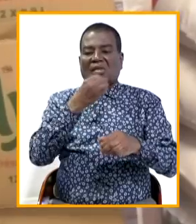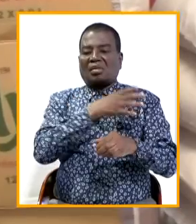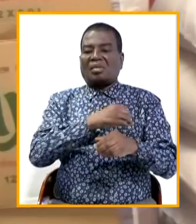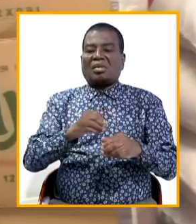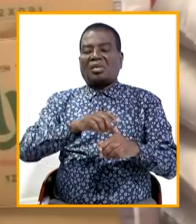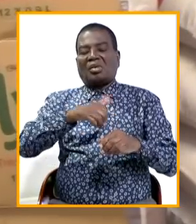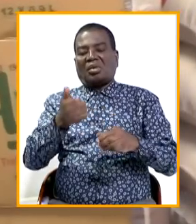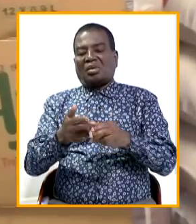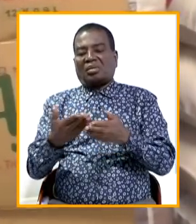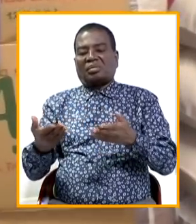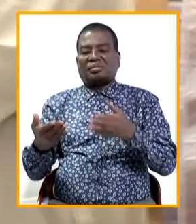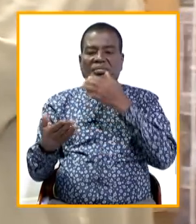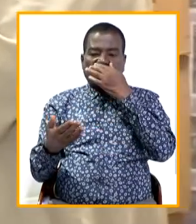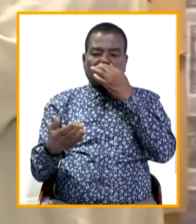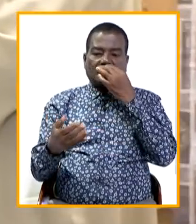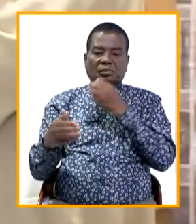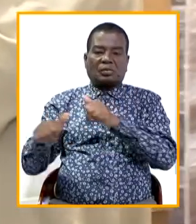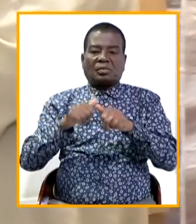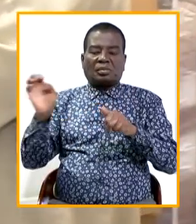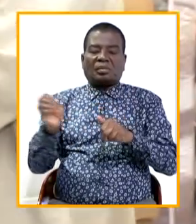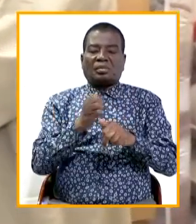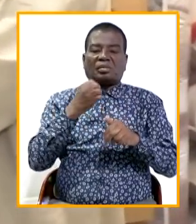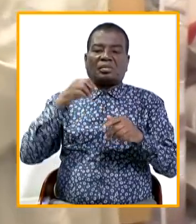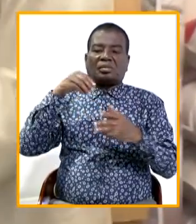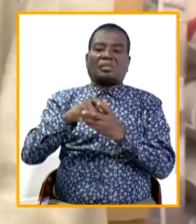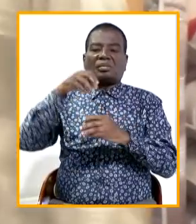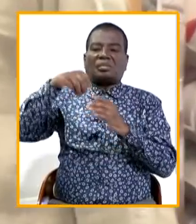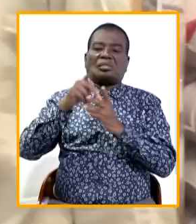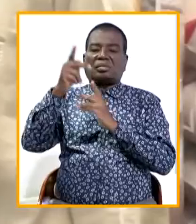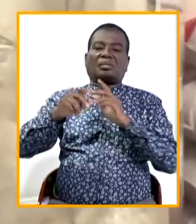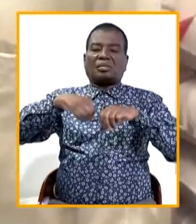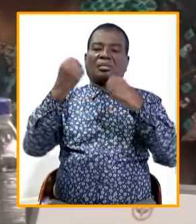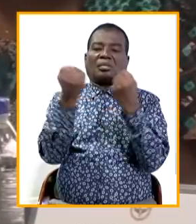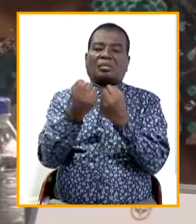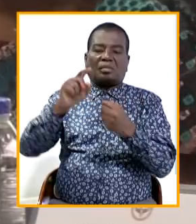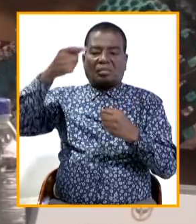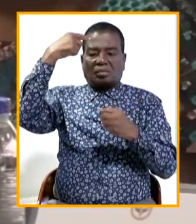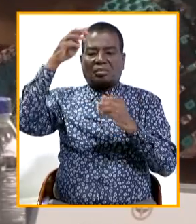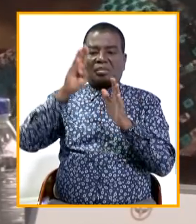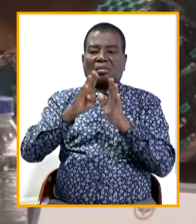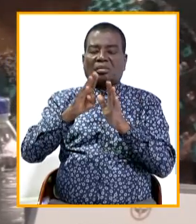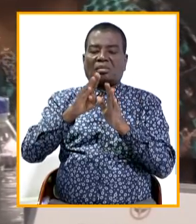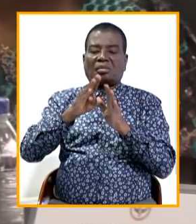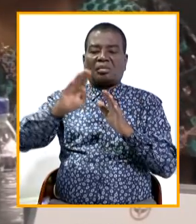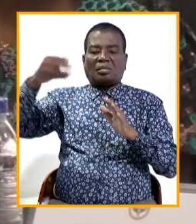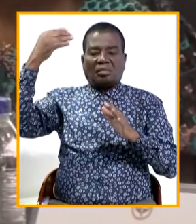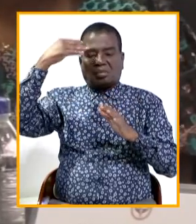cette catastrophe naturelle. Une activité qui s'inscrit dans le programme social du gouvernement. La ministre Miss Belmondogo invite les populations